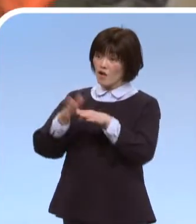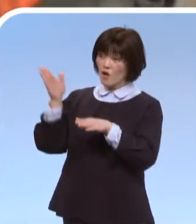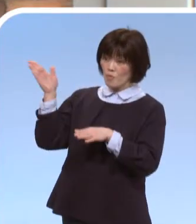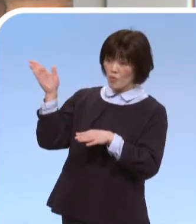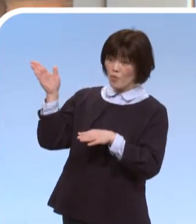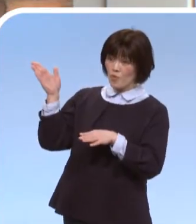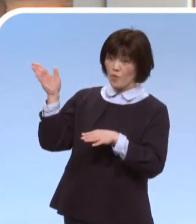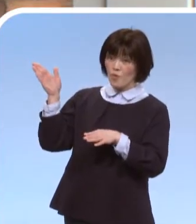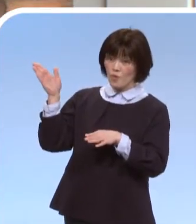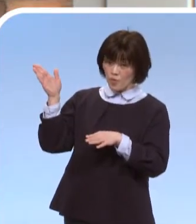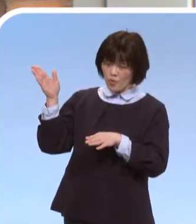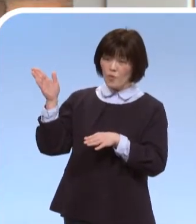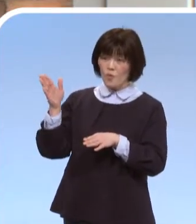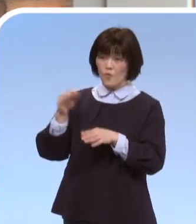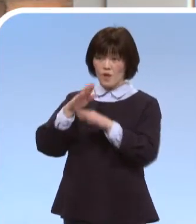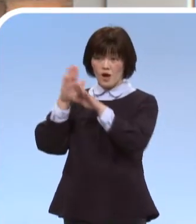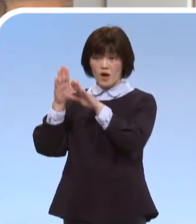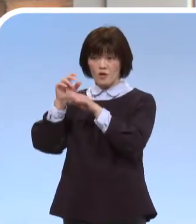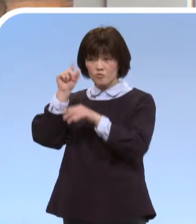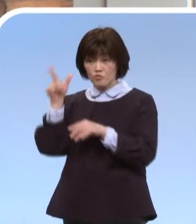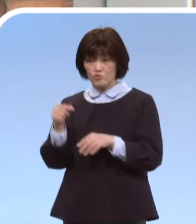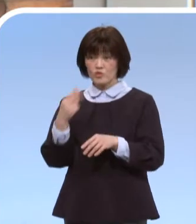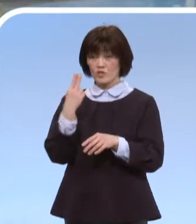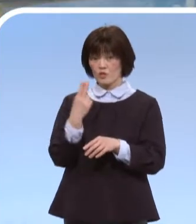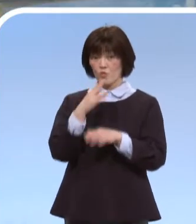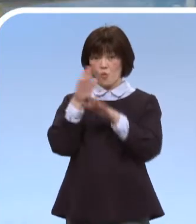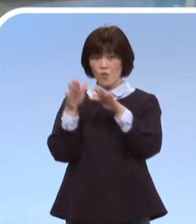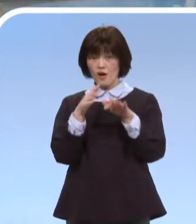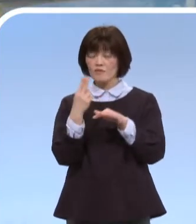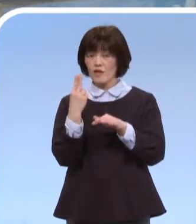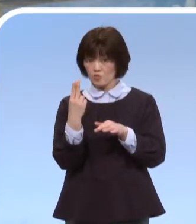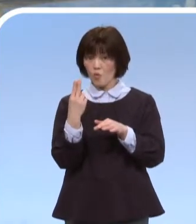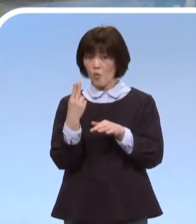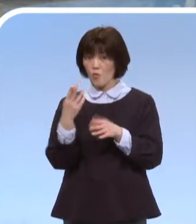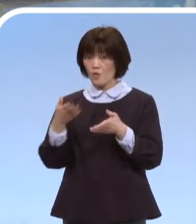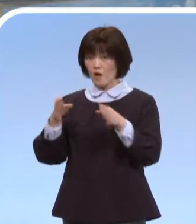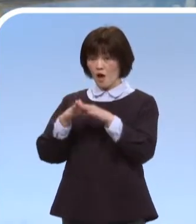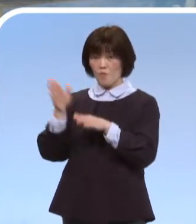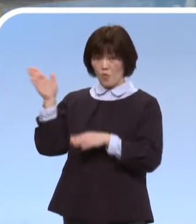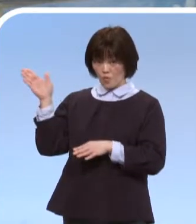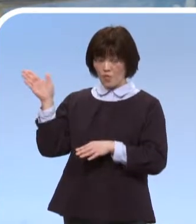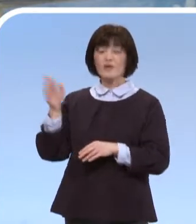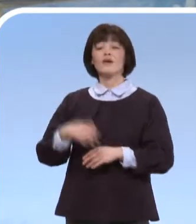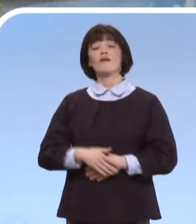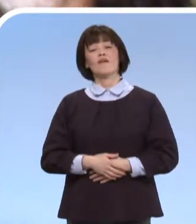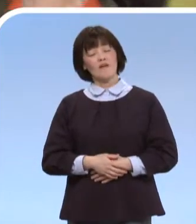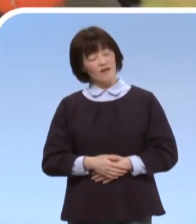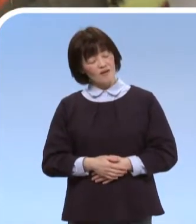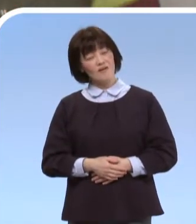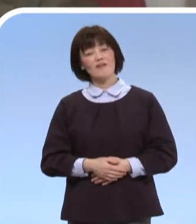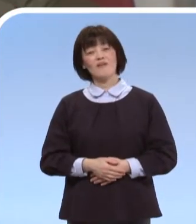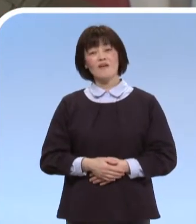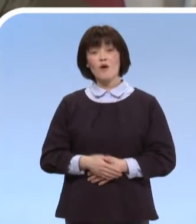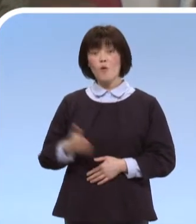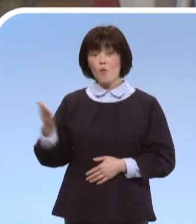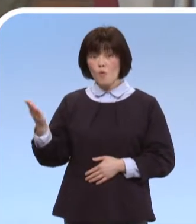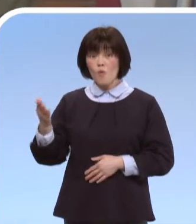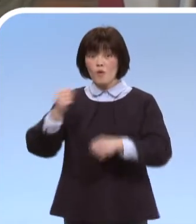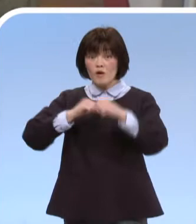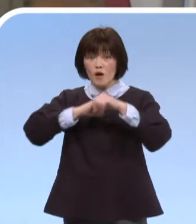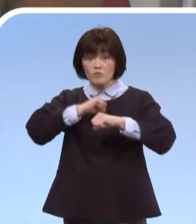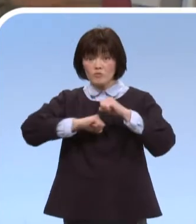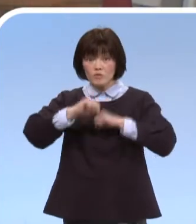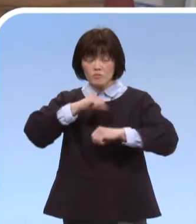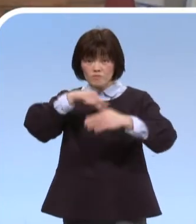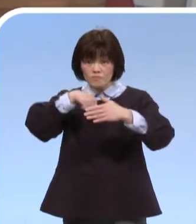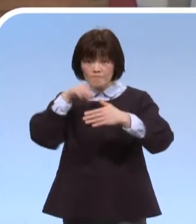が NPO 法人月と風との本拠地になるわけですか。 そうです。 はあ、こちらでは